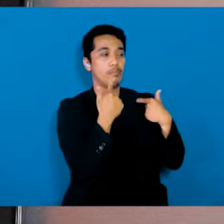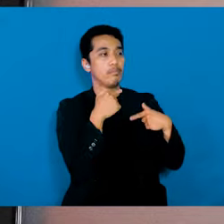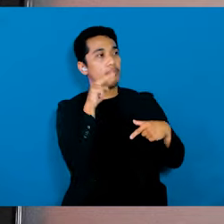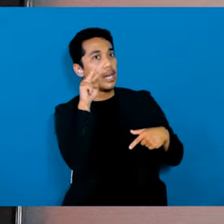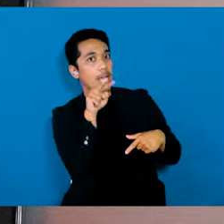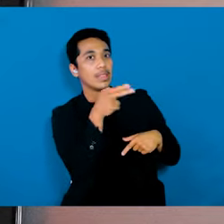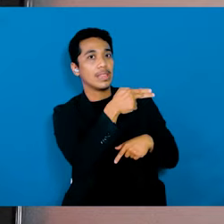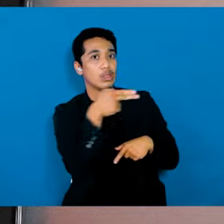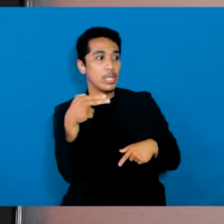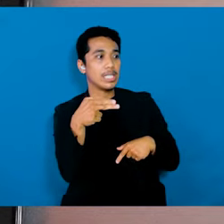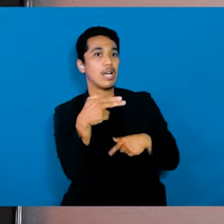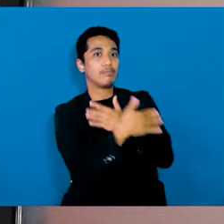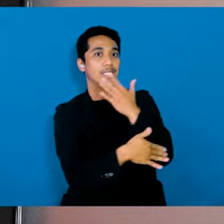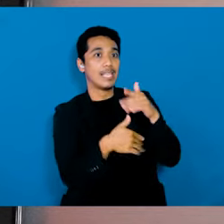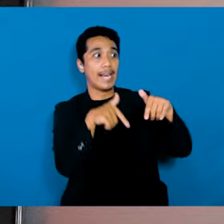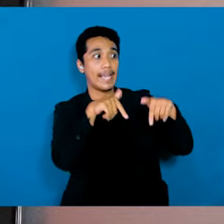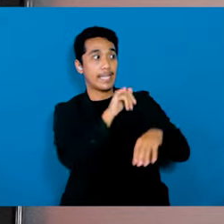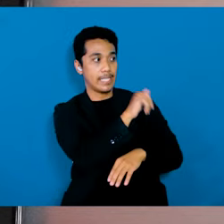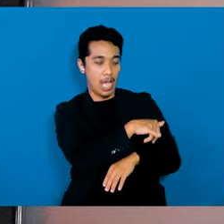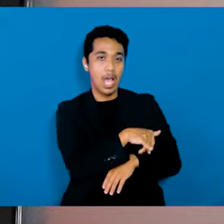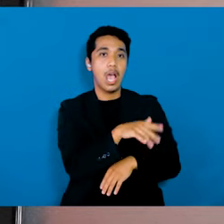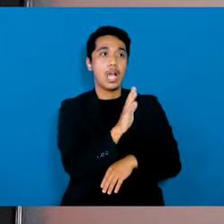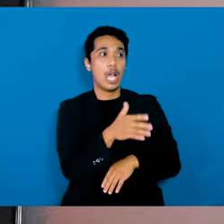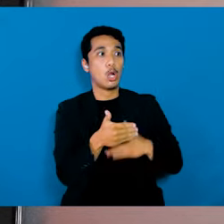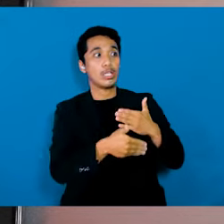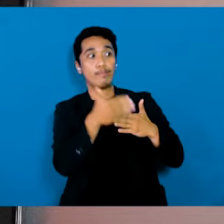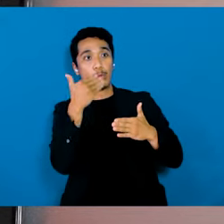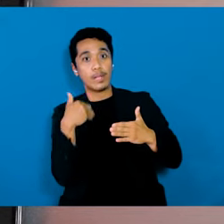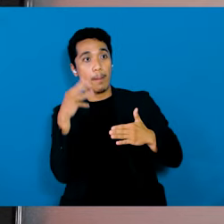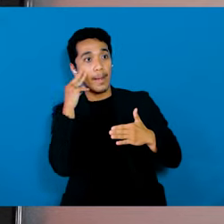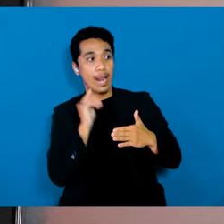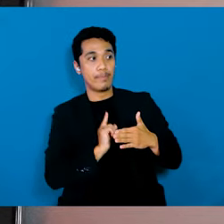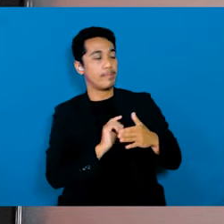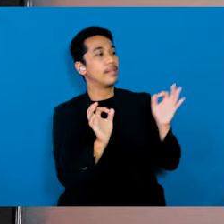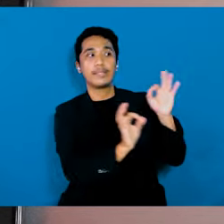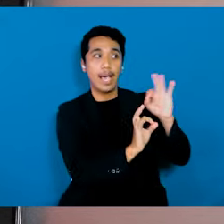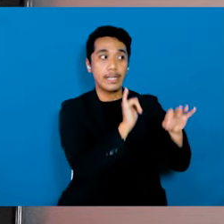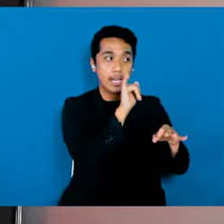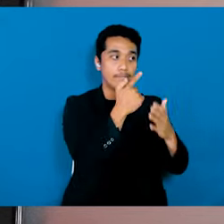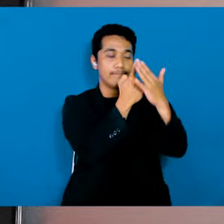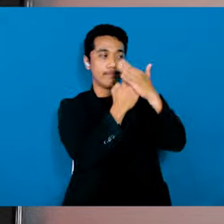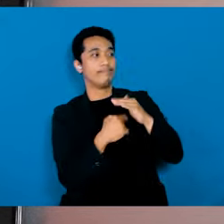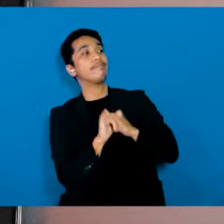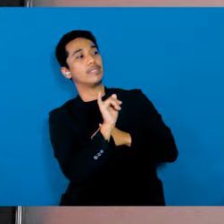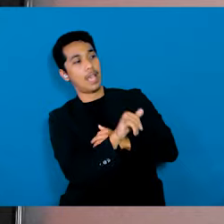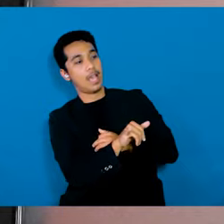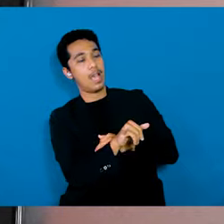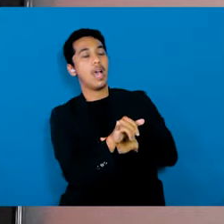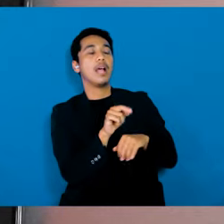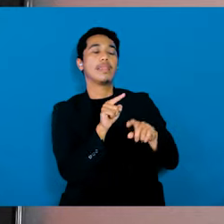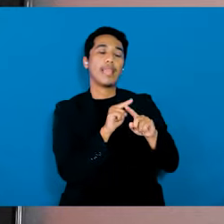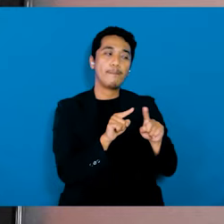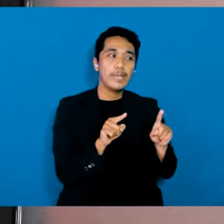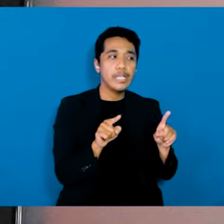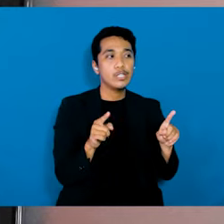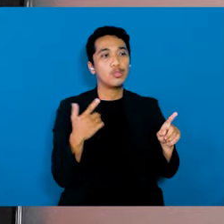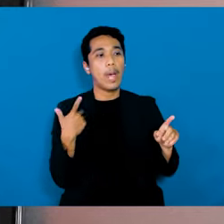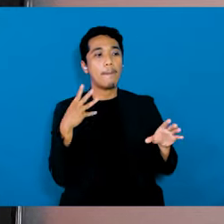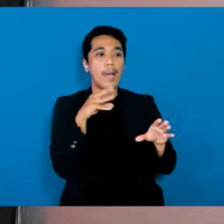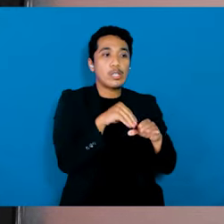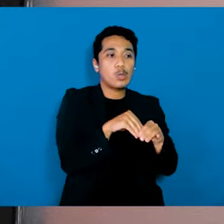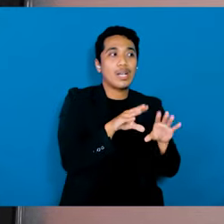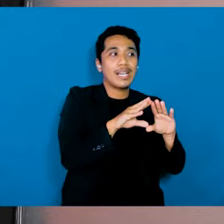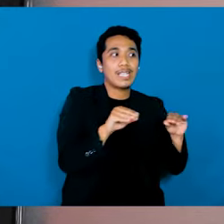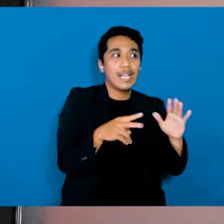negara kita gitu ya. Kalau tadi kan memang dari pengalaman pribadi Mbak Ipung nggak ada ya, tidak mengalami itu sendiri, tapi ketika sudah masuk